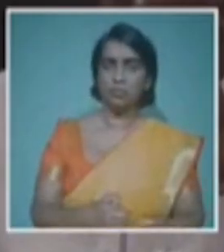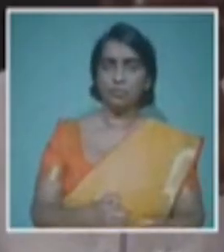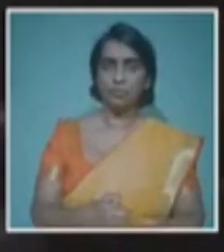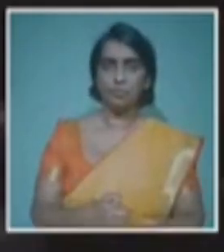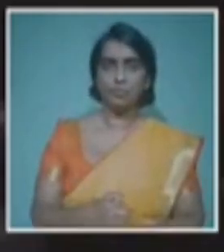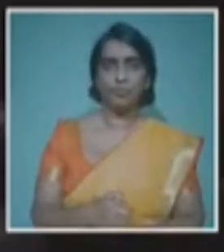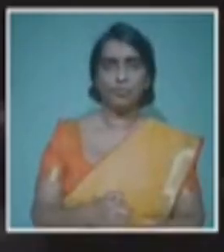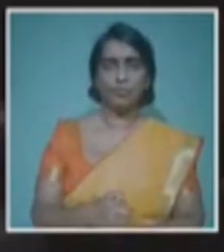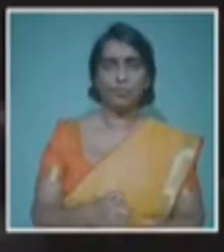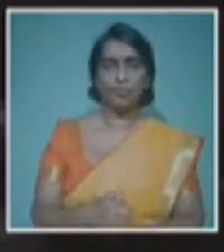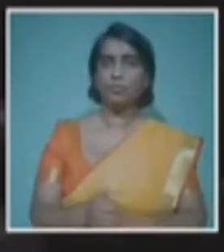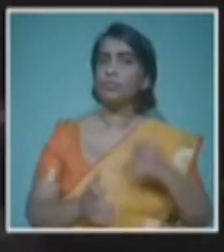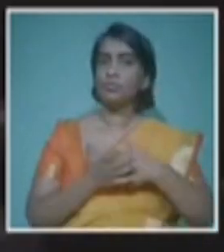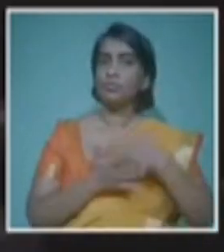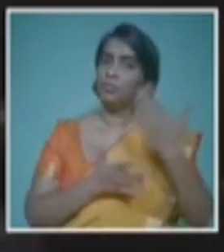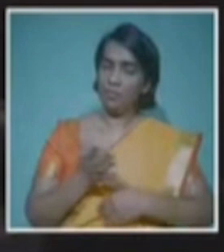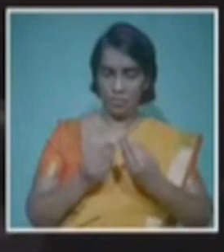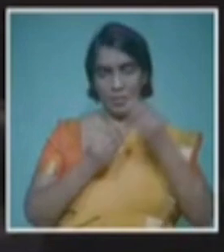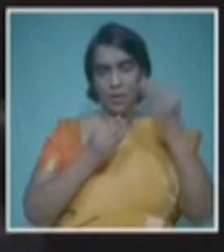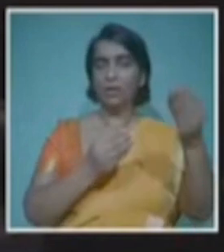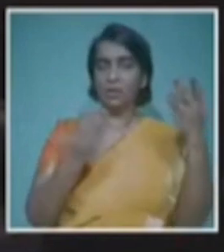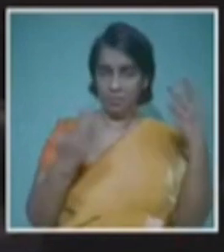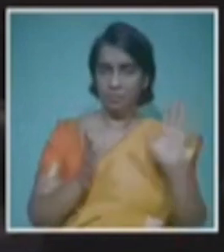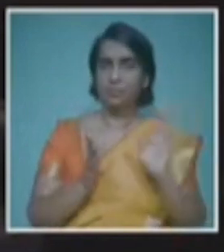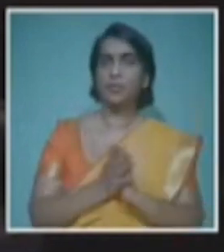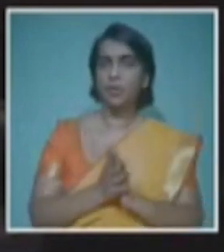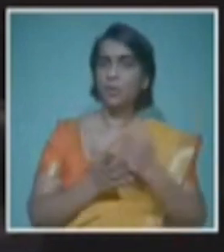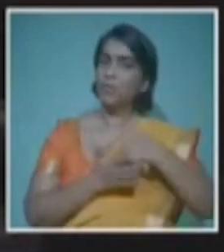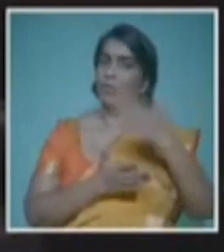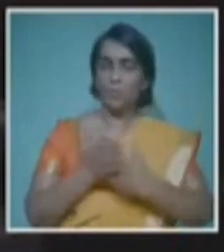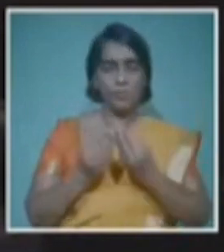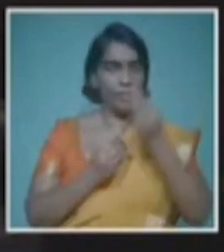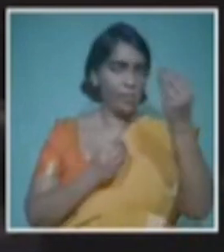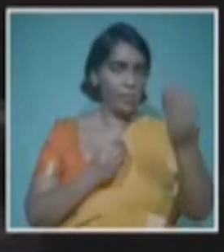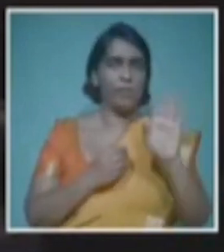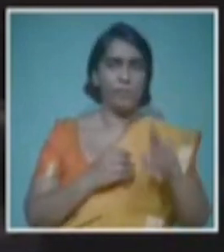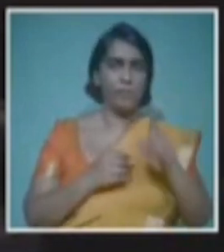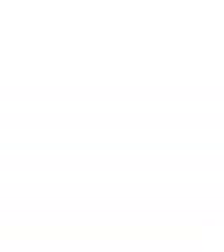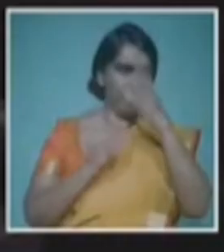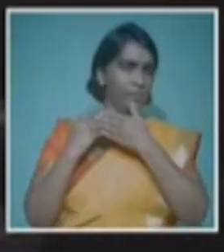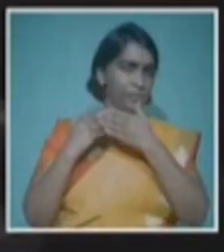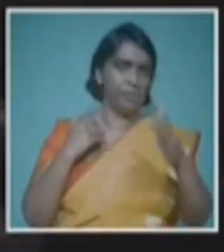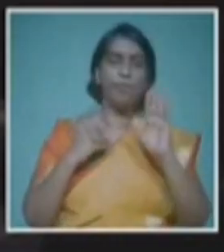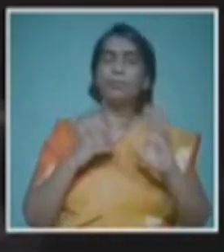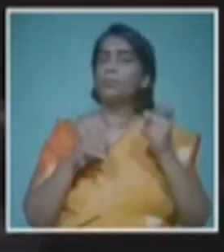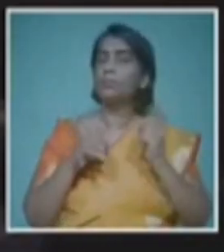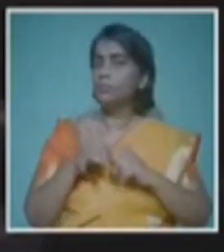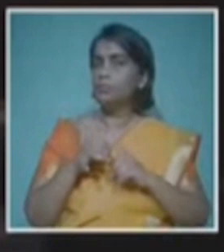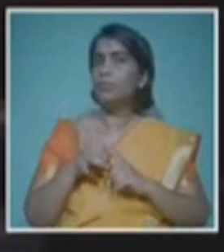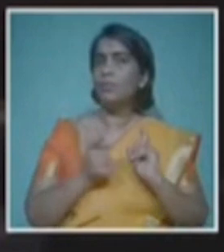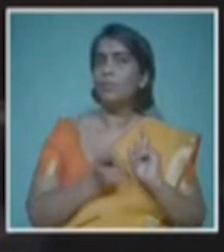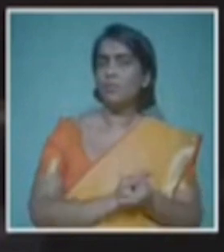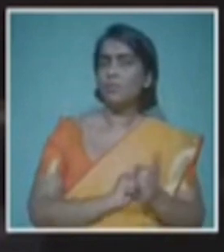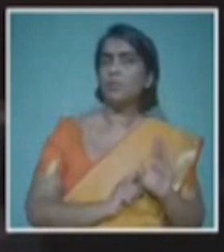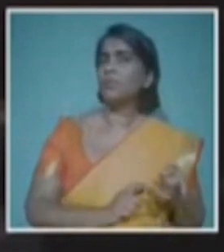ඔව් ඒ වාර්තාව බාර දීලා සභානායකතුමා වාර්තාව බාර දීලා තින්නේ මං හිතන්නේ දැන් සති කීපයක් වෙනවා ප්‍රශ්නේ තින්නේ ඒක හංගගෙන